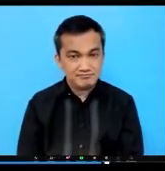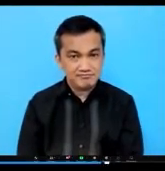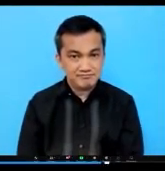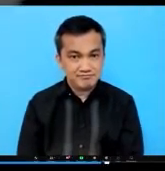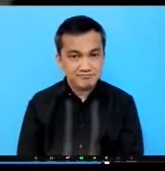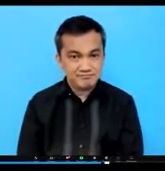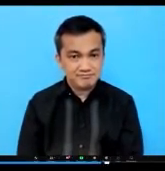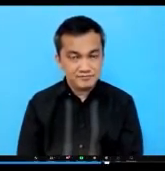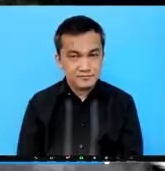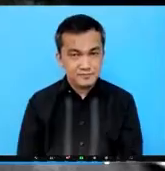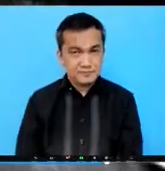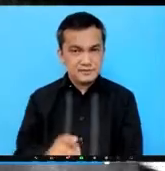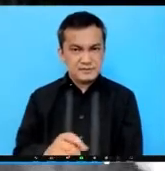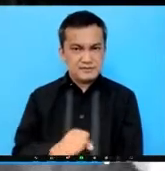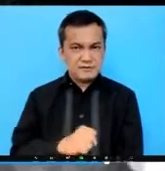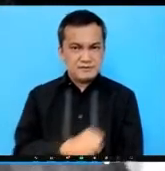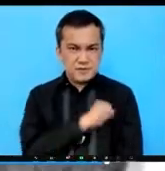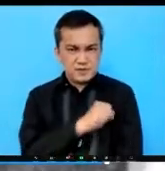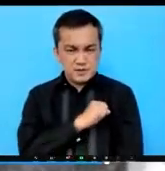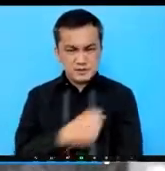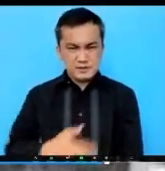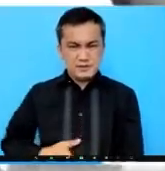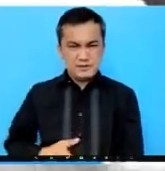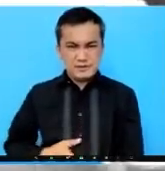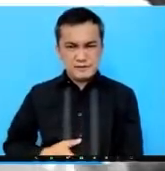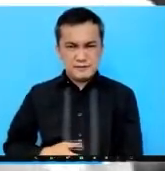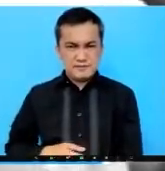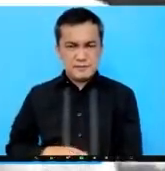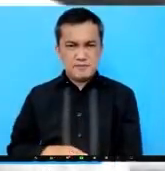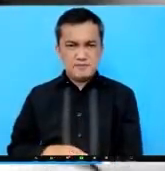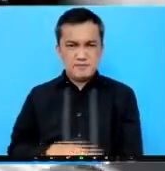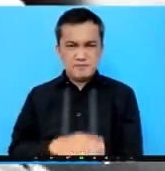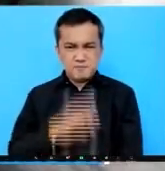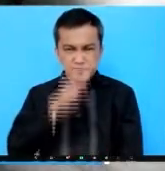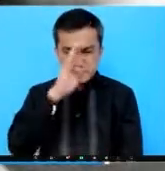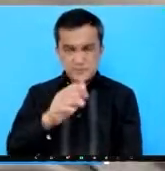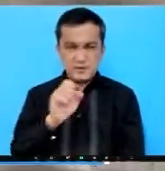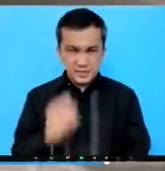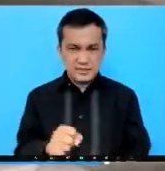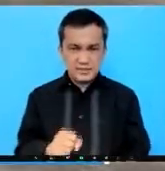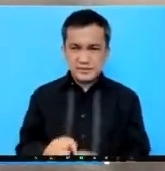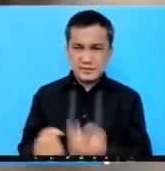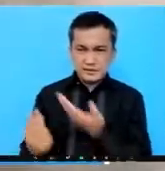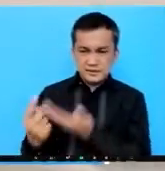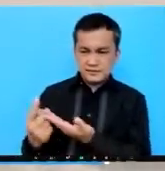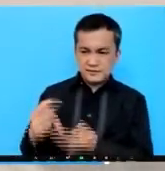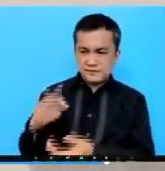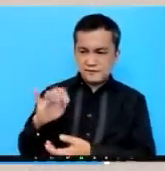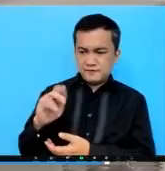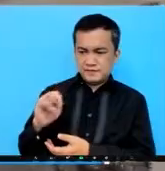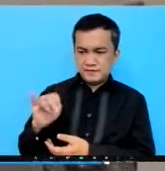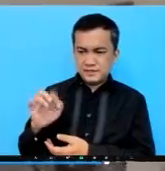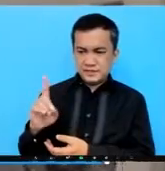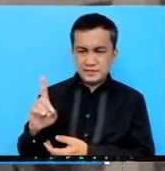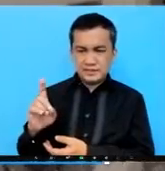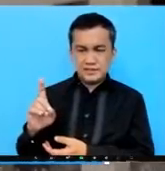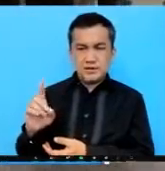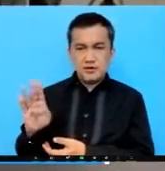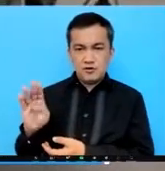Kung patibayan ng sikmura at patapangan ng laban, kayang-kaya raw yan ni Ferdinand Bong Malgapod Jr.